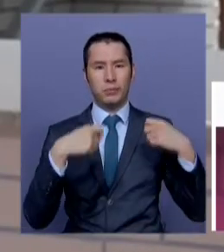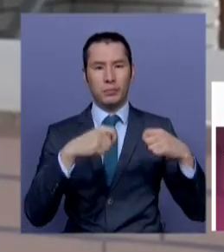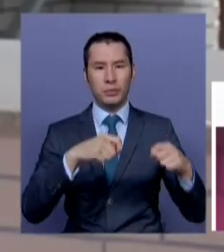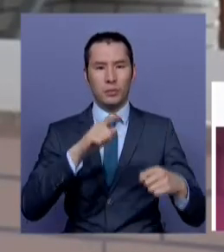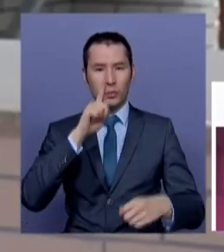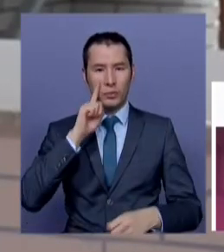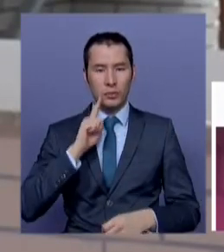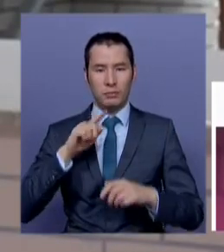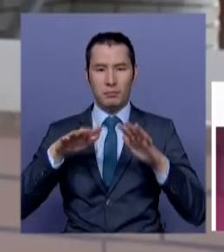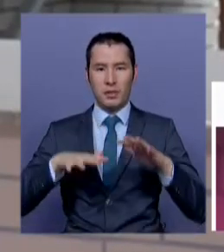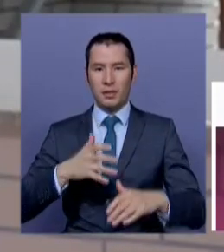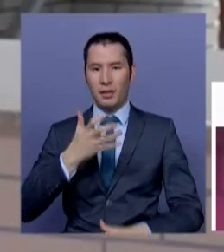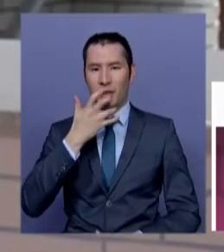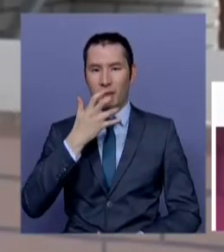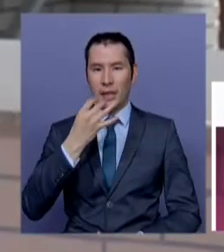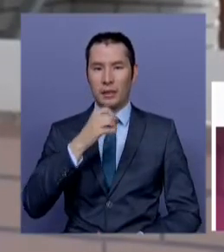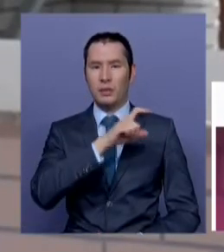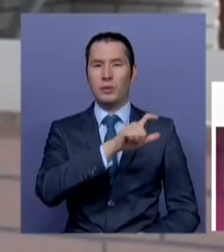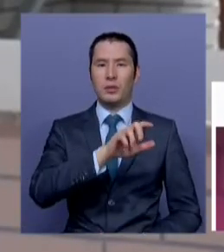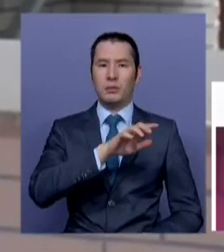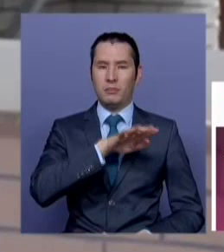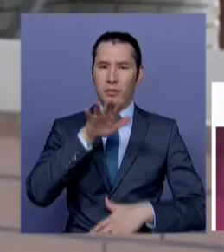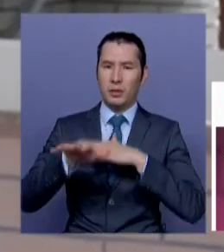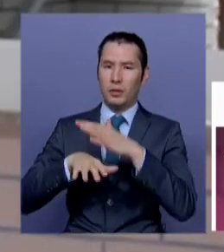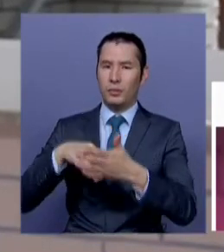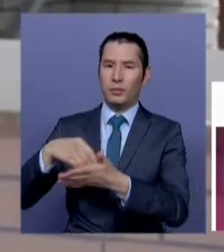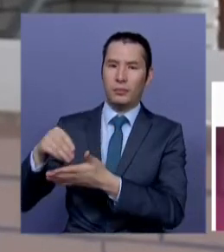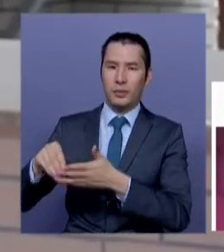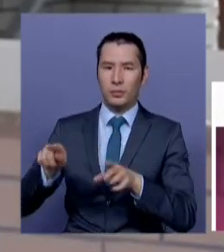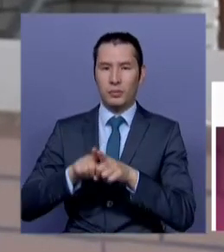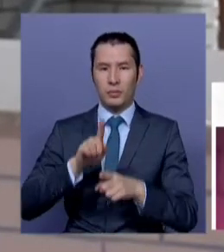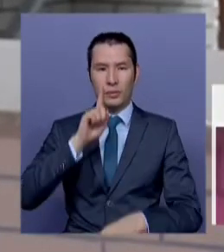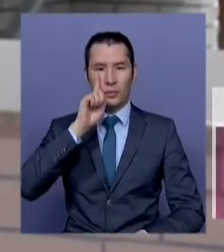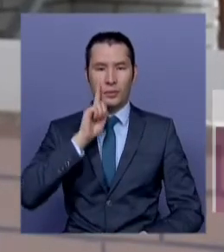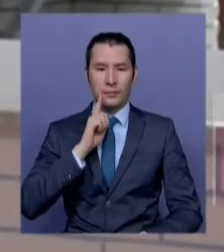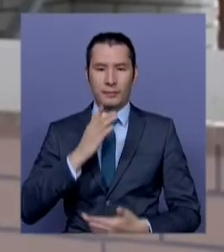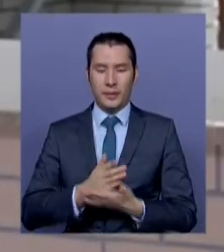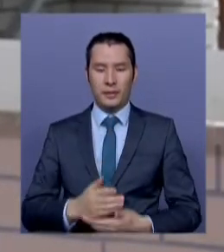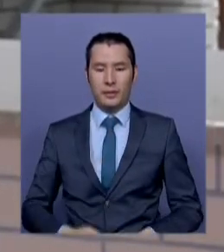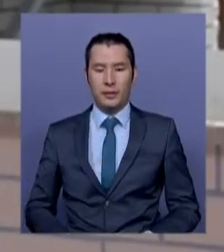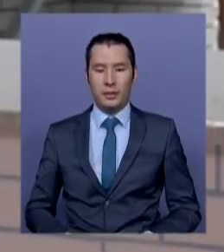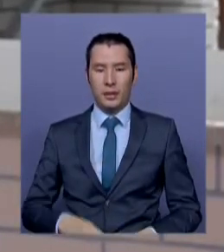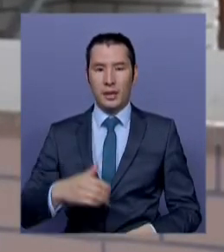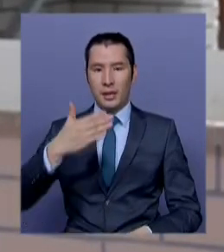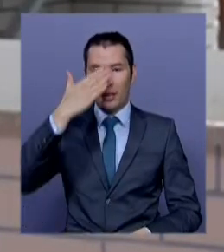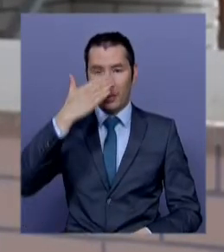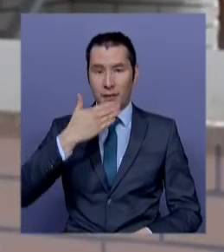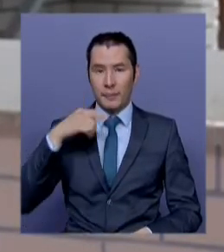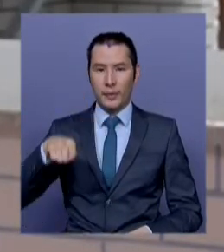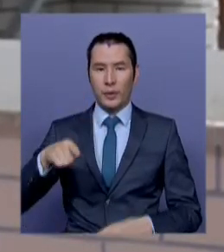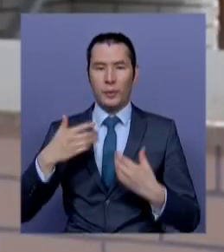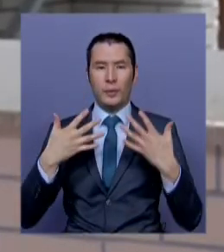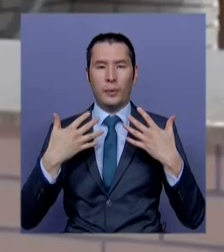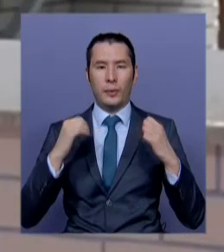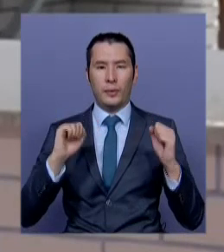және келушілер үшін де жақсы, себебі жағдай жақсы болады. Базар қыста жылы, жазда салқын болады. Жалпы базар аумағы Алматы-Бішкек